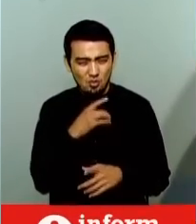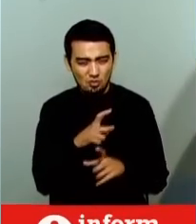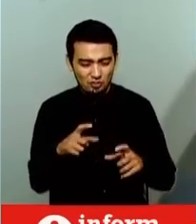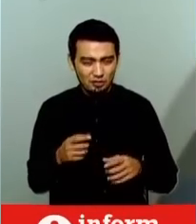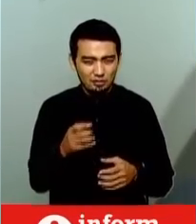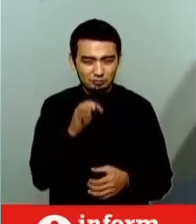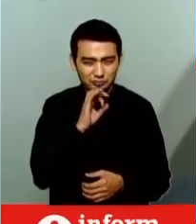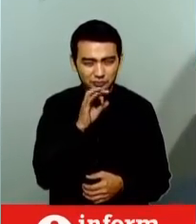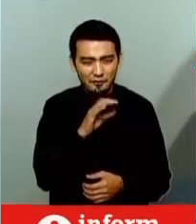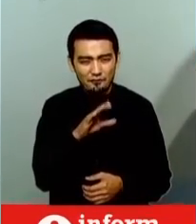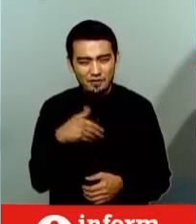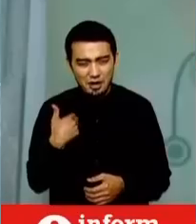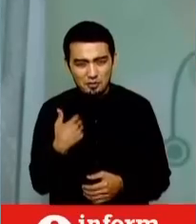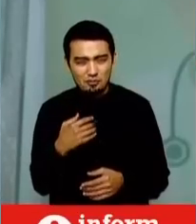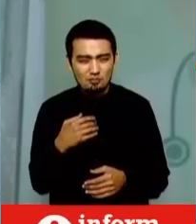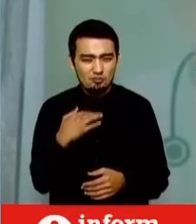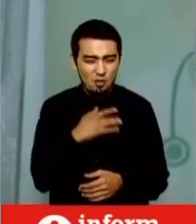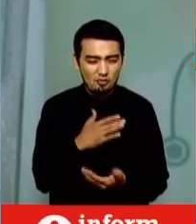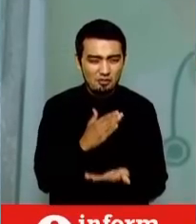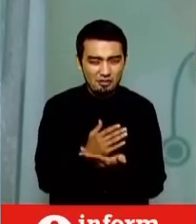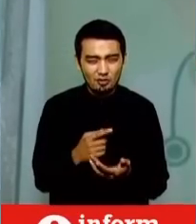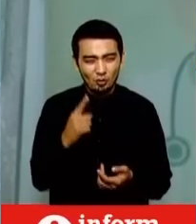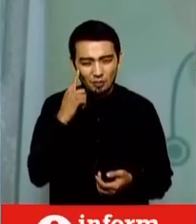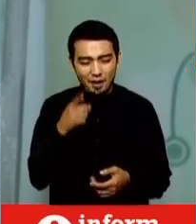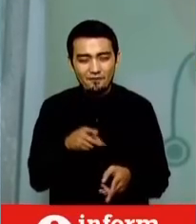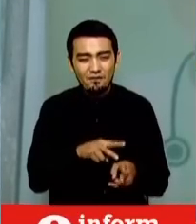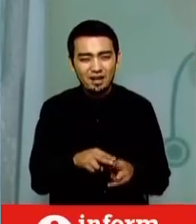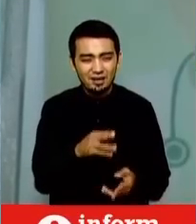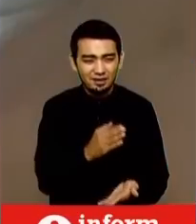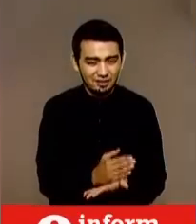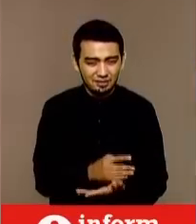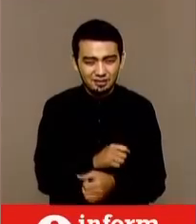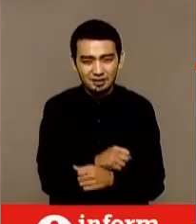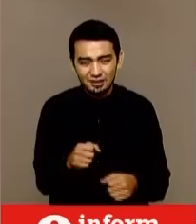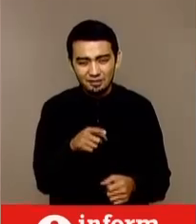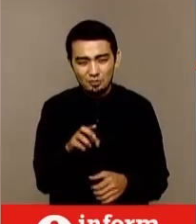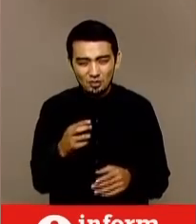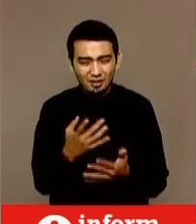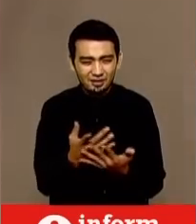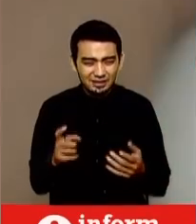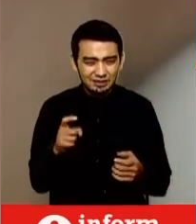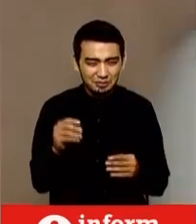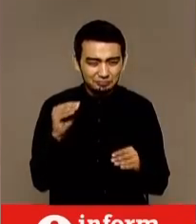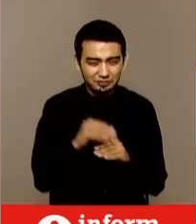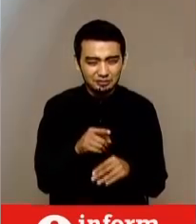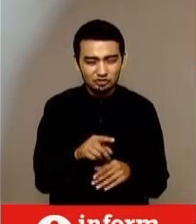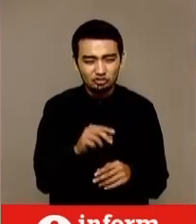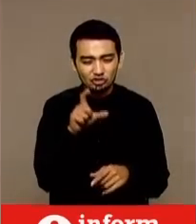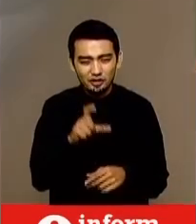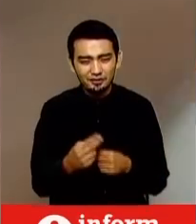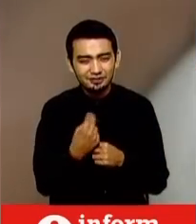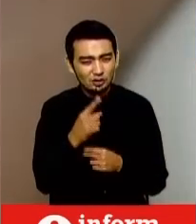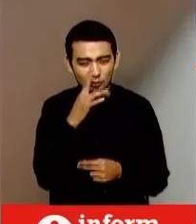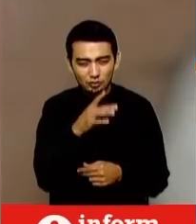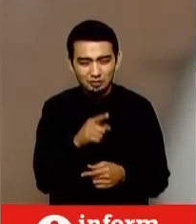бірақ мультивитаминдерді бақылаусыз қабылдаудың зияны туралы бас қатырмайды дейді дәрігерлер, және биоқоспалар адамды емдемейді, тек аурулардың